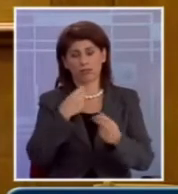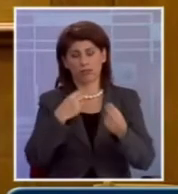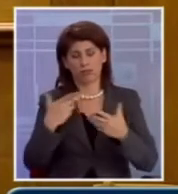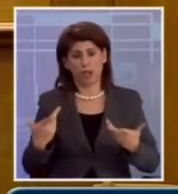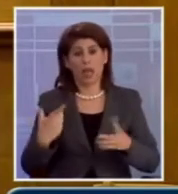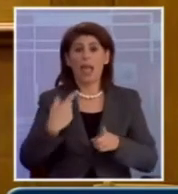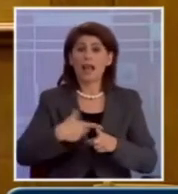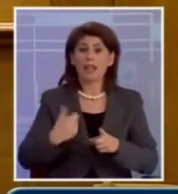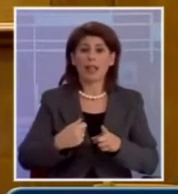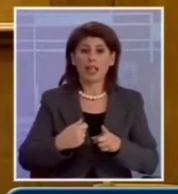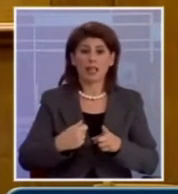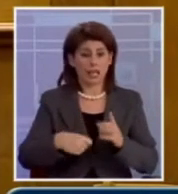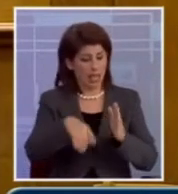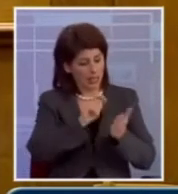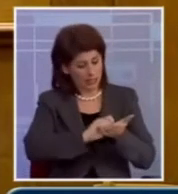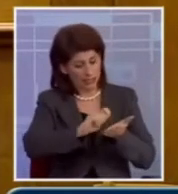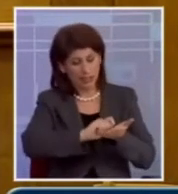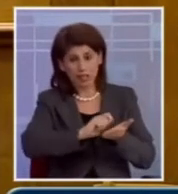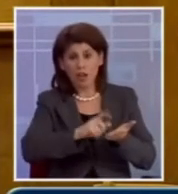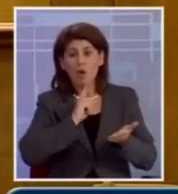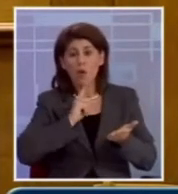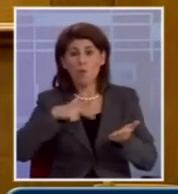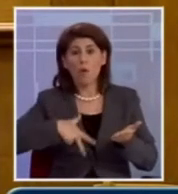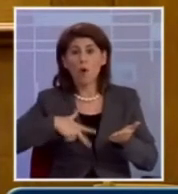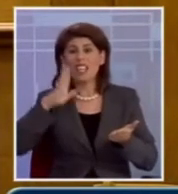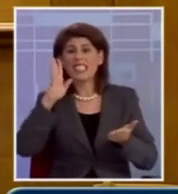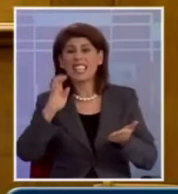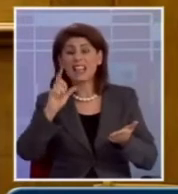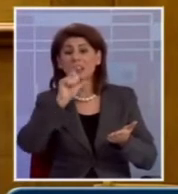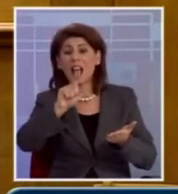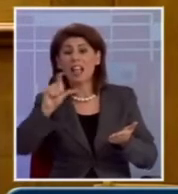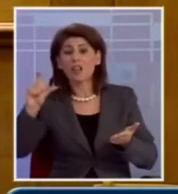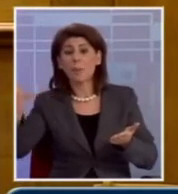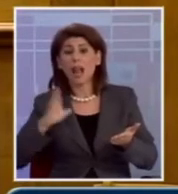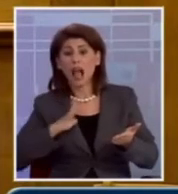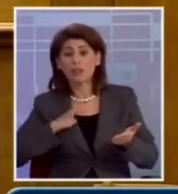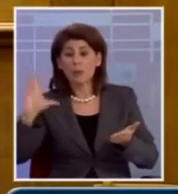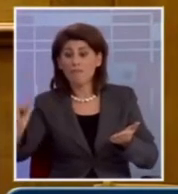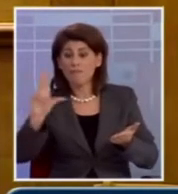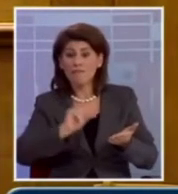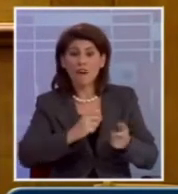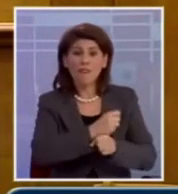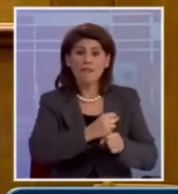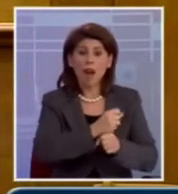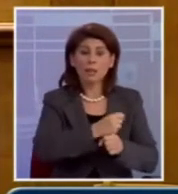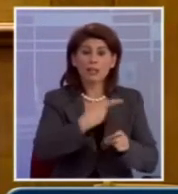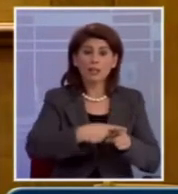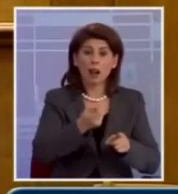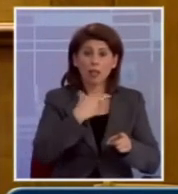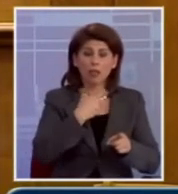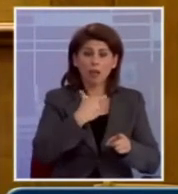συνταγές όσο είχαν χώρες των 40 εκατομμυρίων κατοίκων. Η χώρα